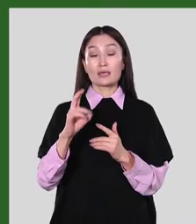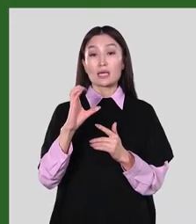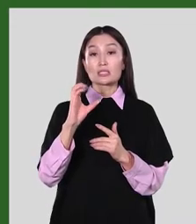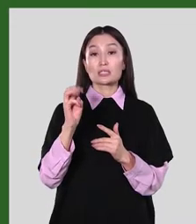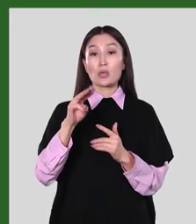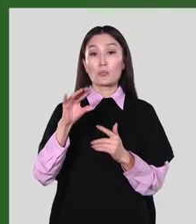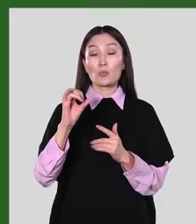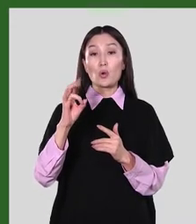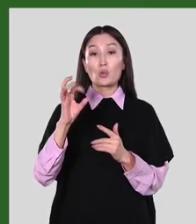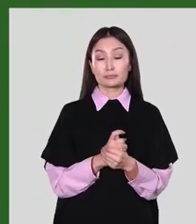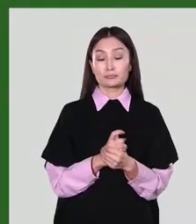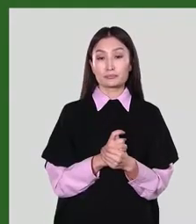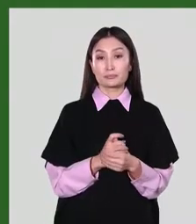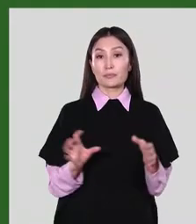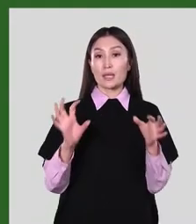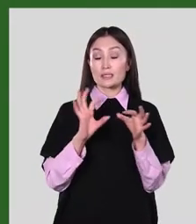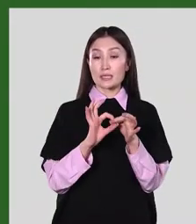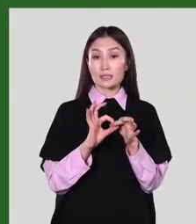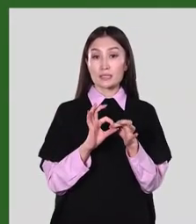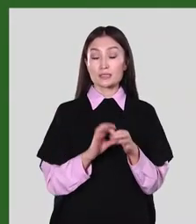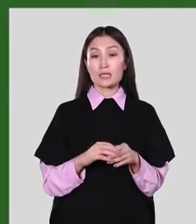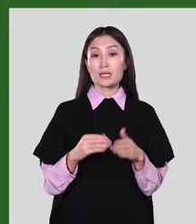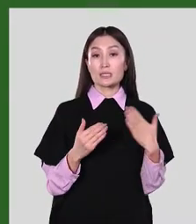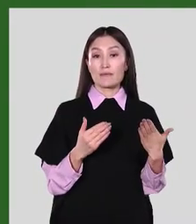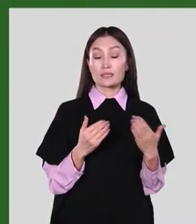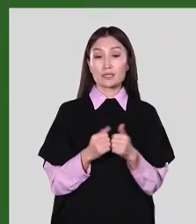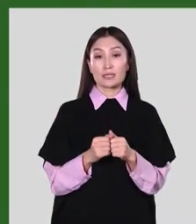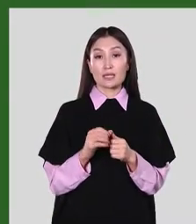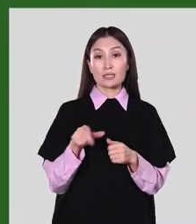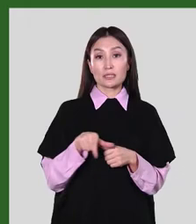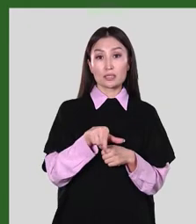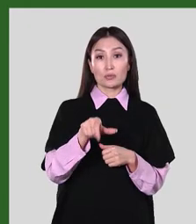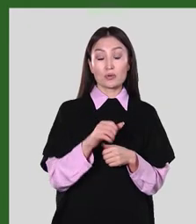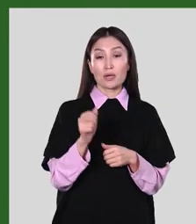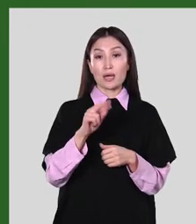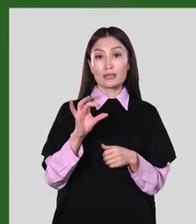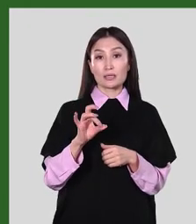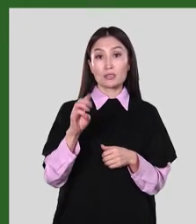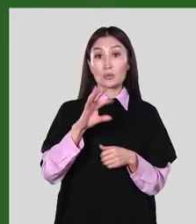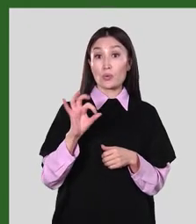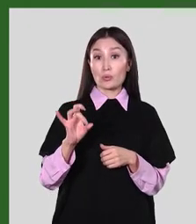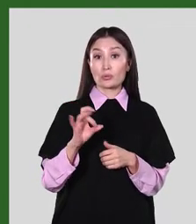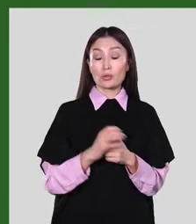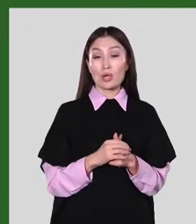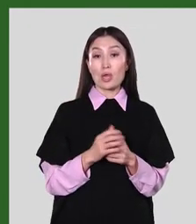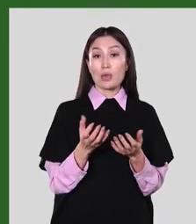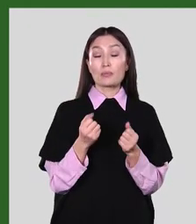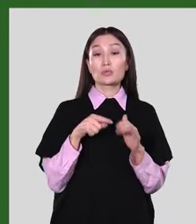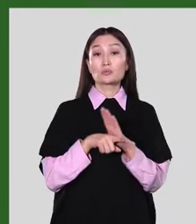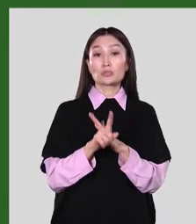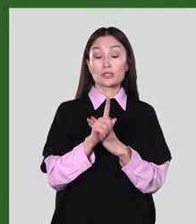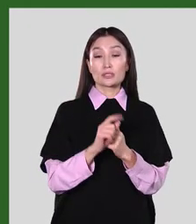река кашка top соединяясь с левой стороны с рекой а дыр top берущей начало